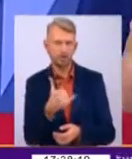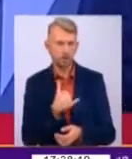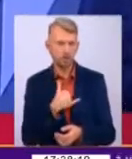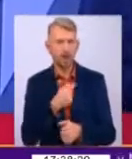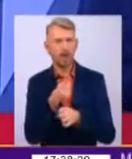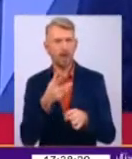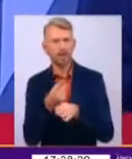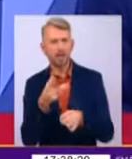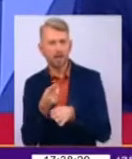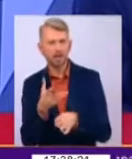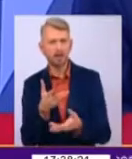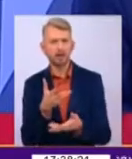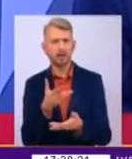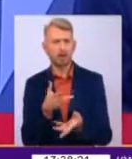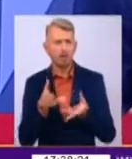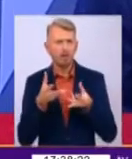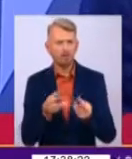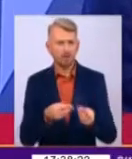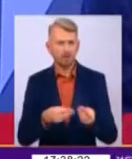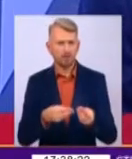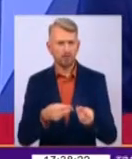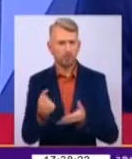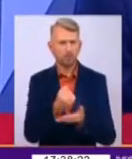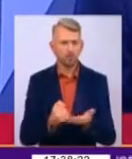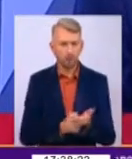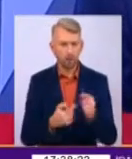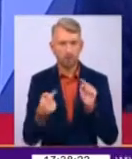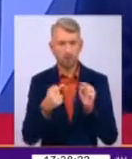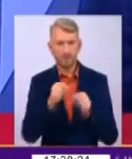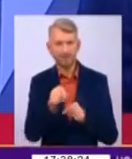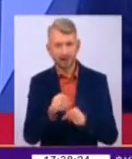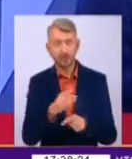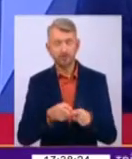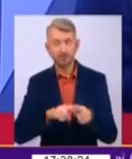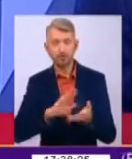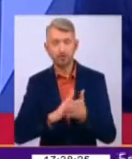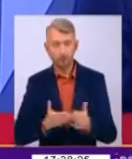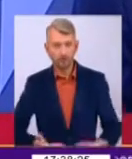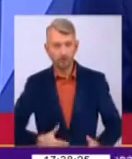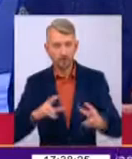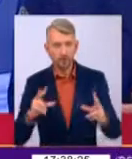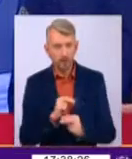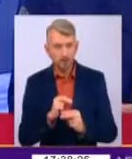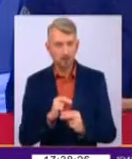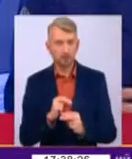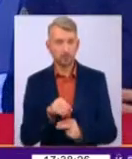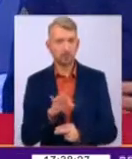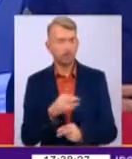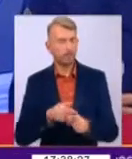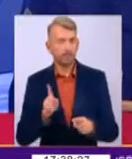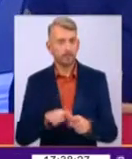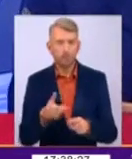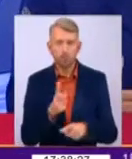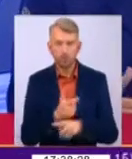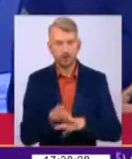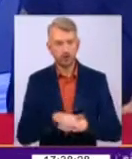артилерії, значить, впливу всієї зброї противника, в цих умовах виживає, то, ну, це дуже важкий